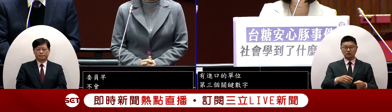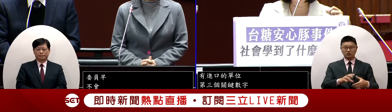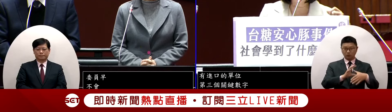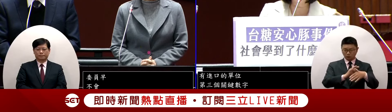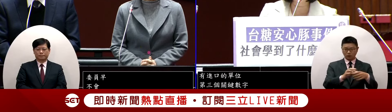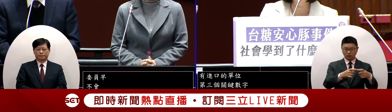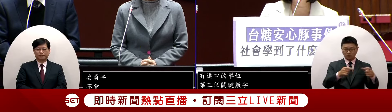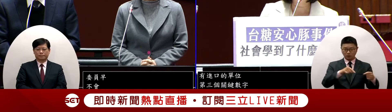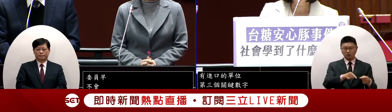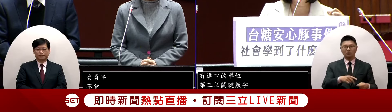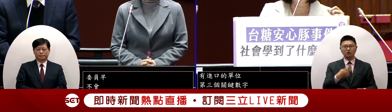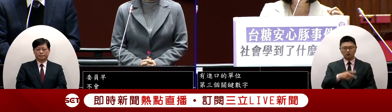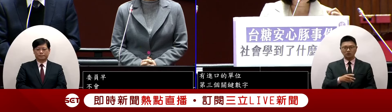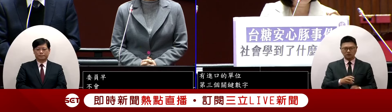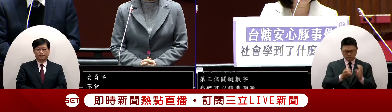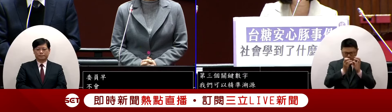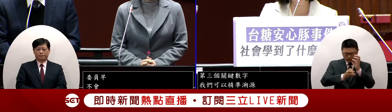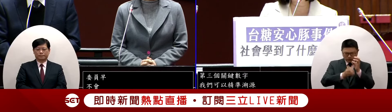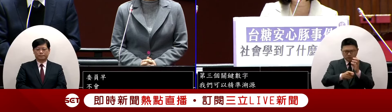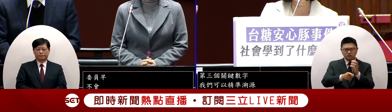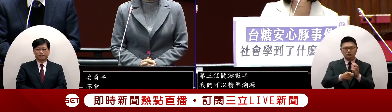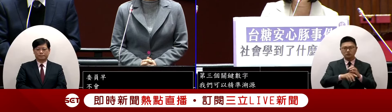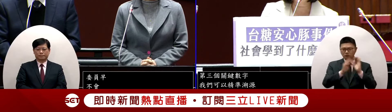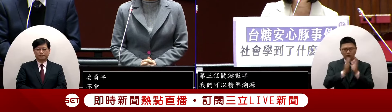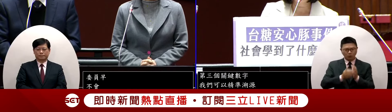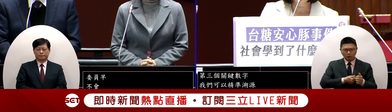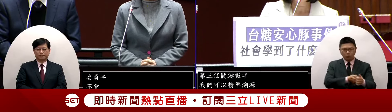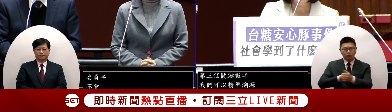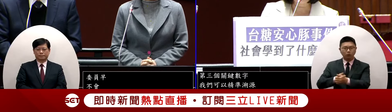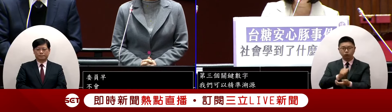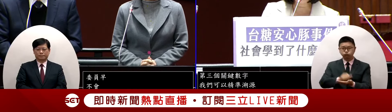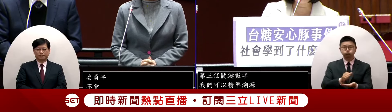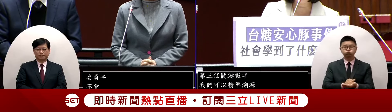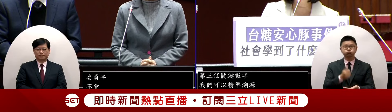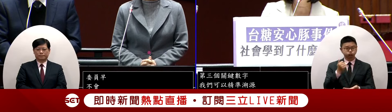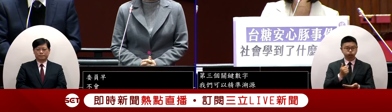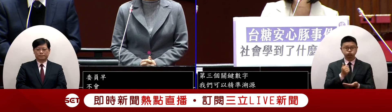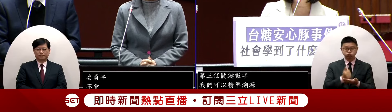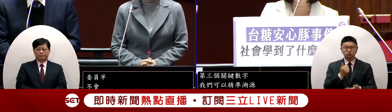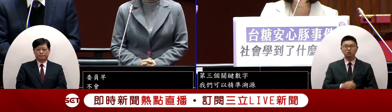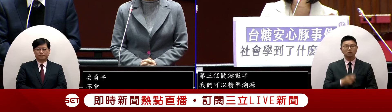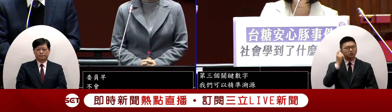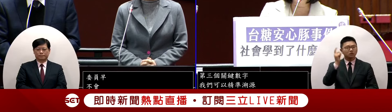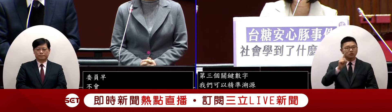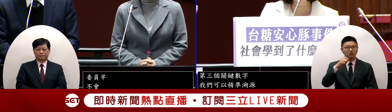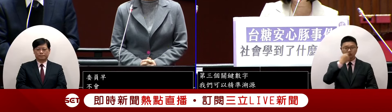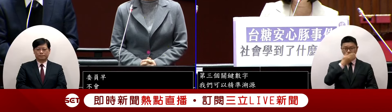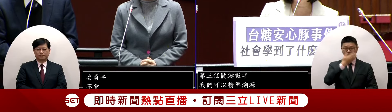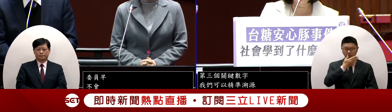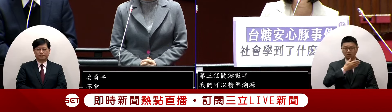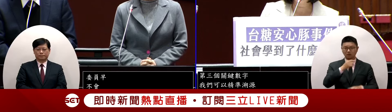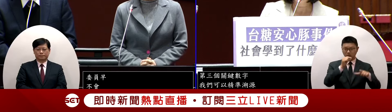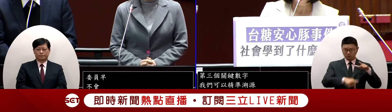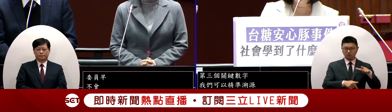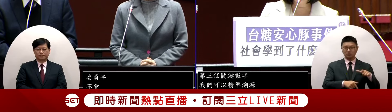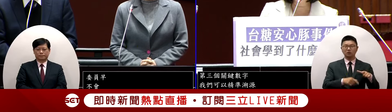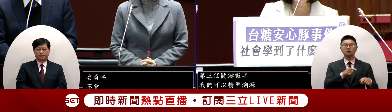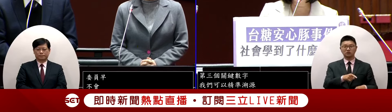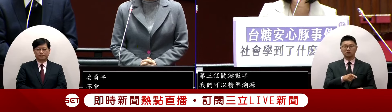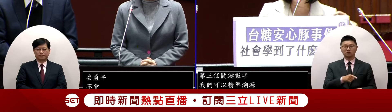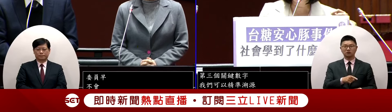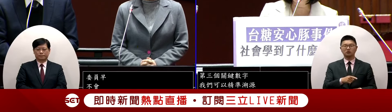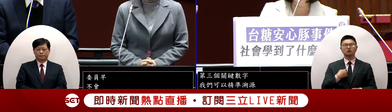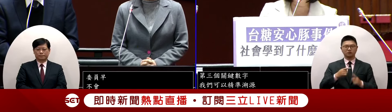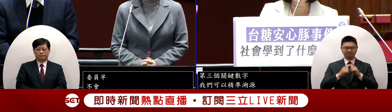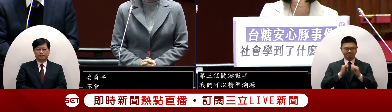细致到个位数。这就告诉国人，台糖作为一个国家的品牌， 可以